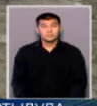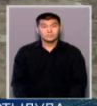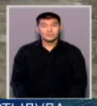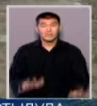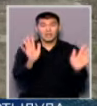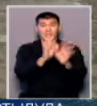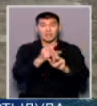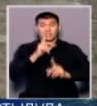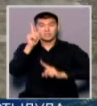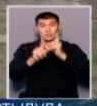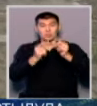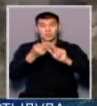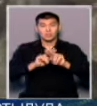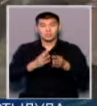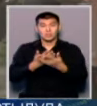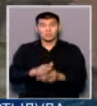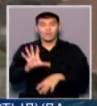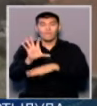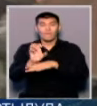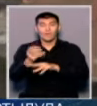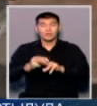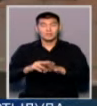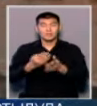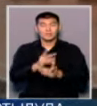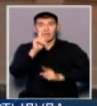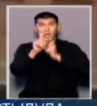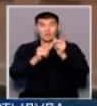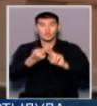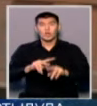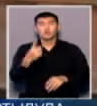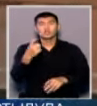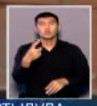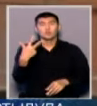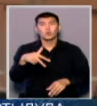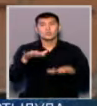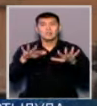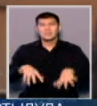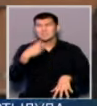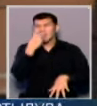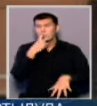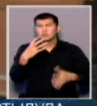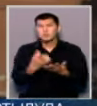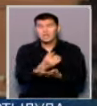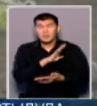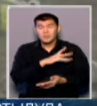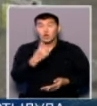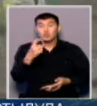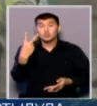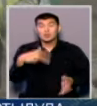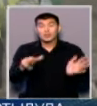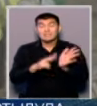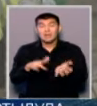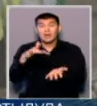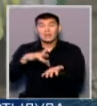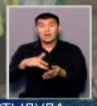Республикалық ғарыш сапары арқылы көктен түсірілген фотосуреттен Атырау өңірінен 130 заңсыз қоқыс алаңы анықталған. Оның 128-і